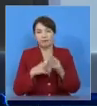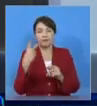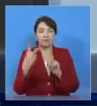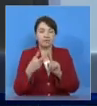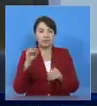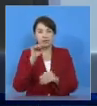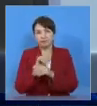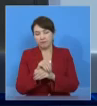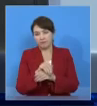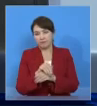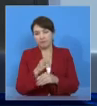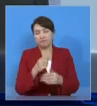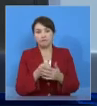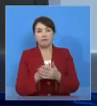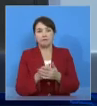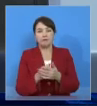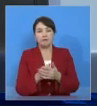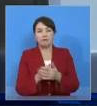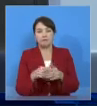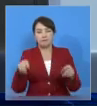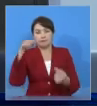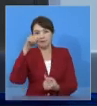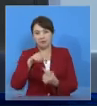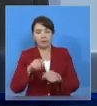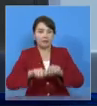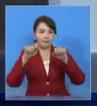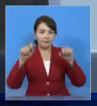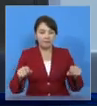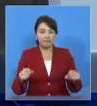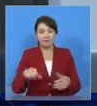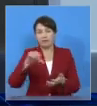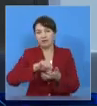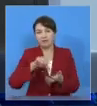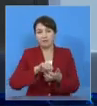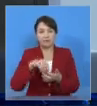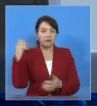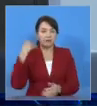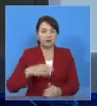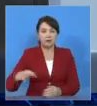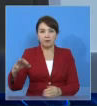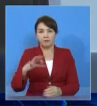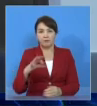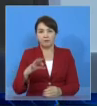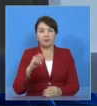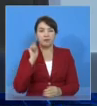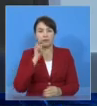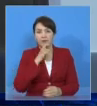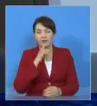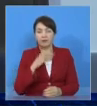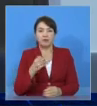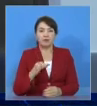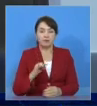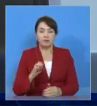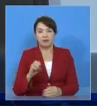екінші қосымшасында сәйкес ашық жобасына қатысатын Ақтөбе облысының экономикалық